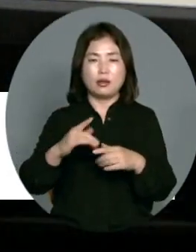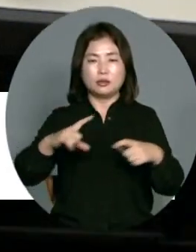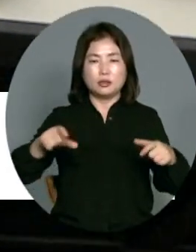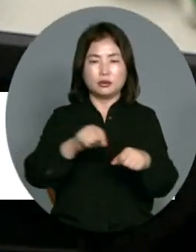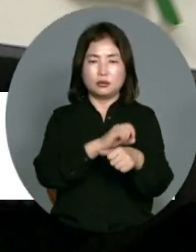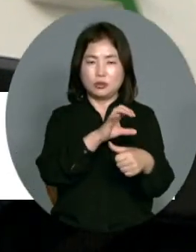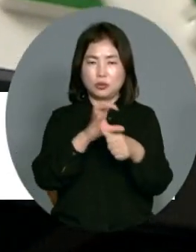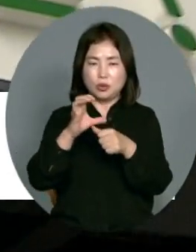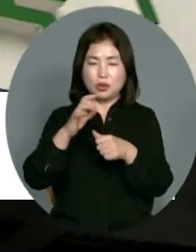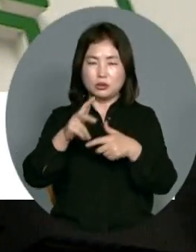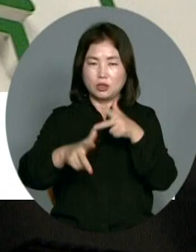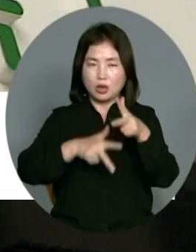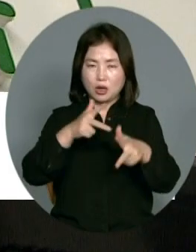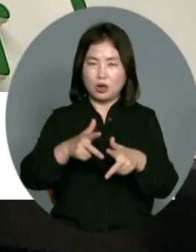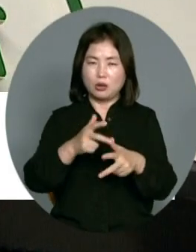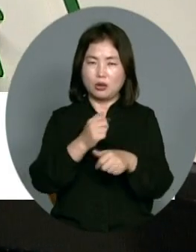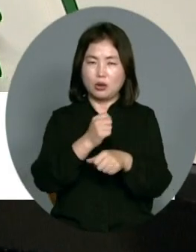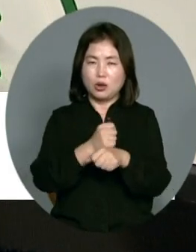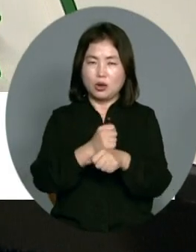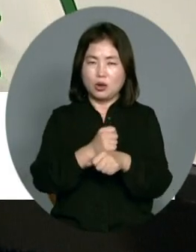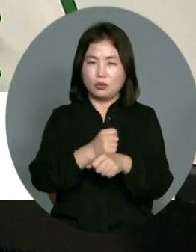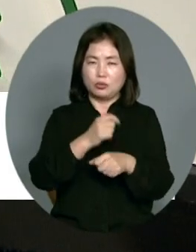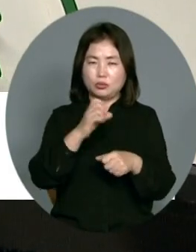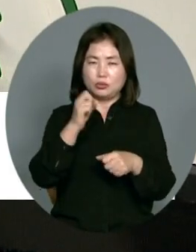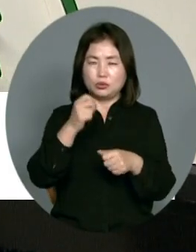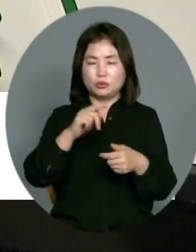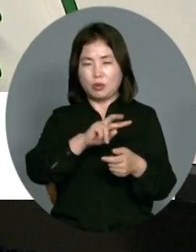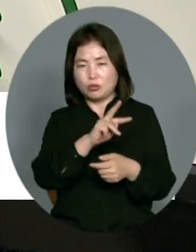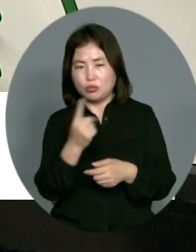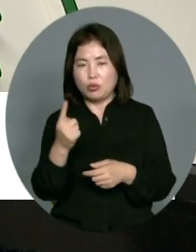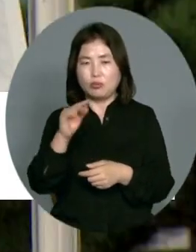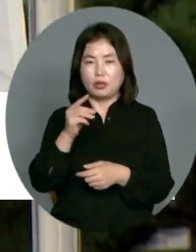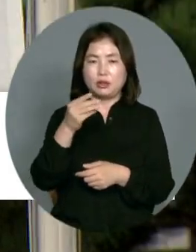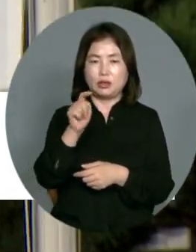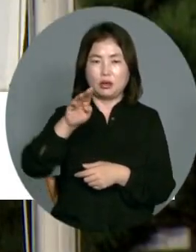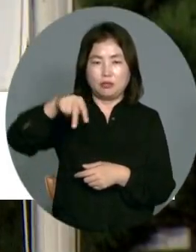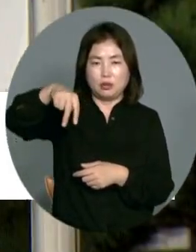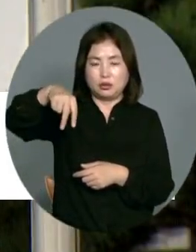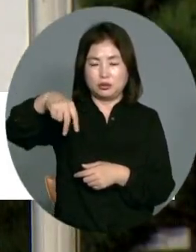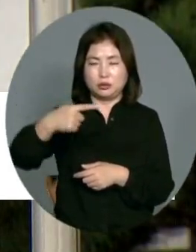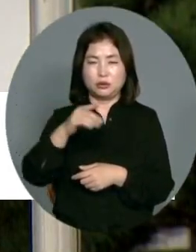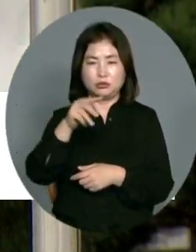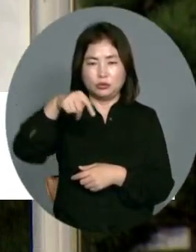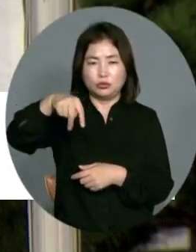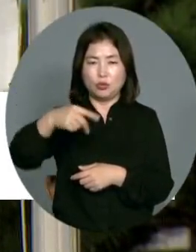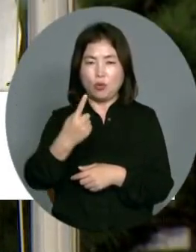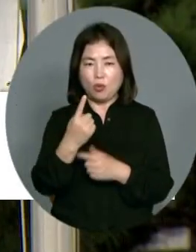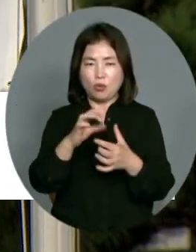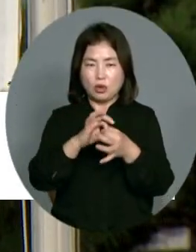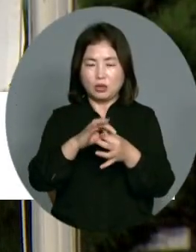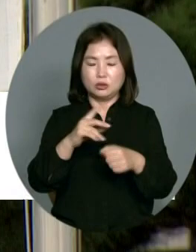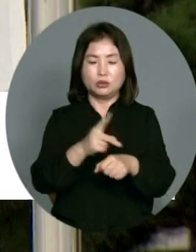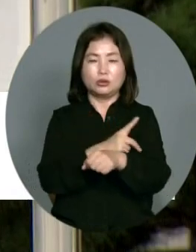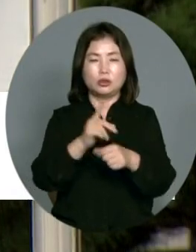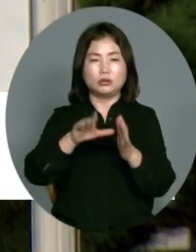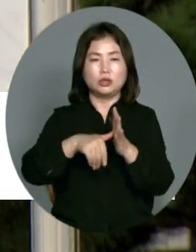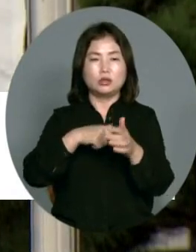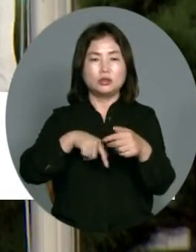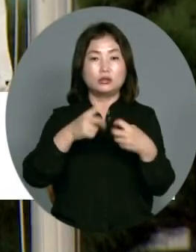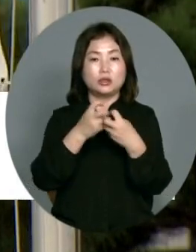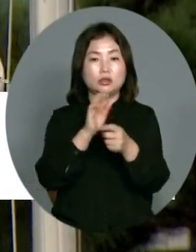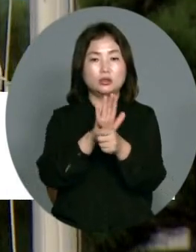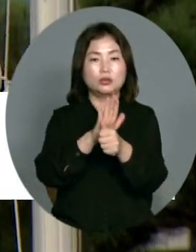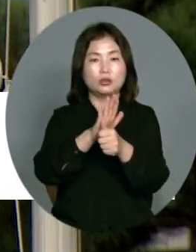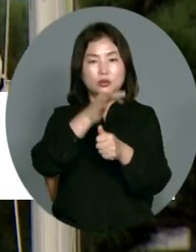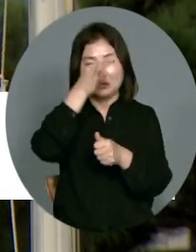그리고 우리 더 가 처음 메타 버스 수도 라고 얘기를 하고 있는데 이러한 디지털 시대의 정책 즉 연구를 지원할 쓸 때는